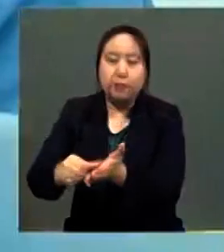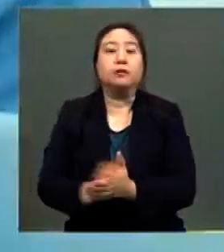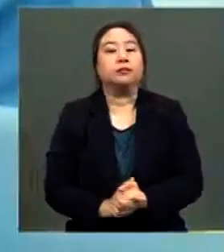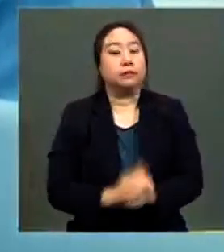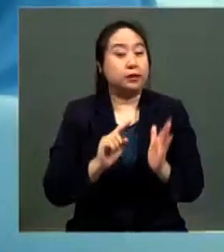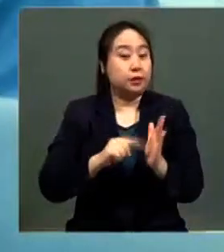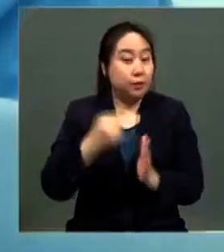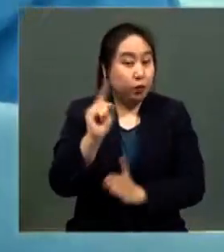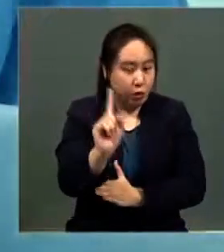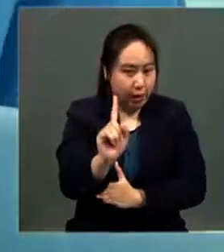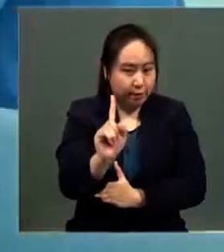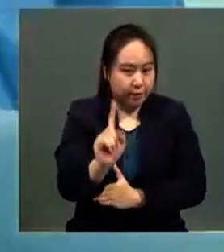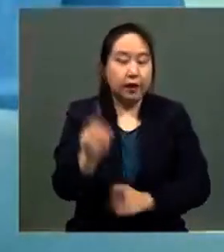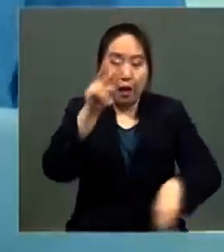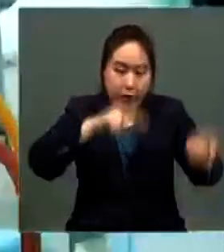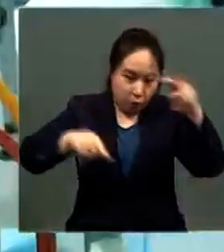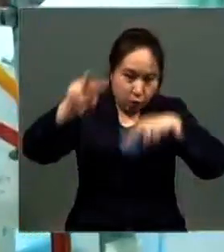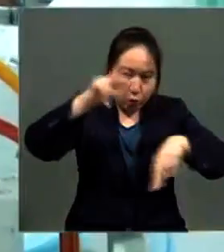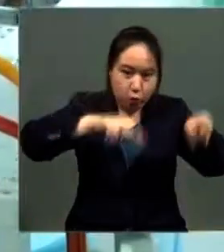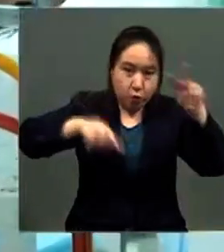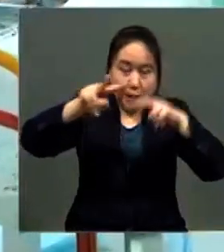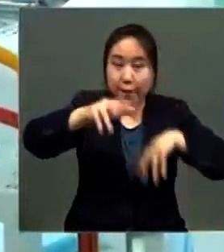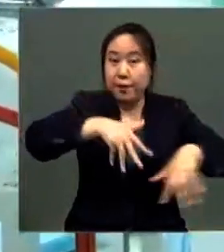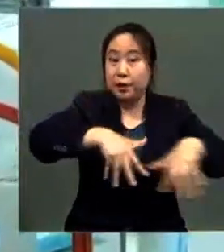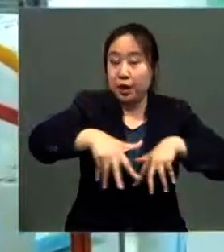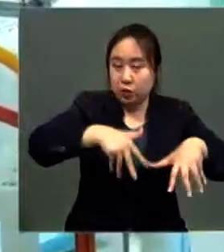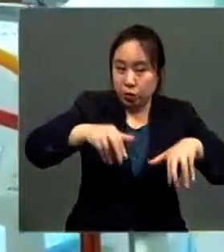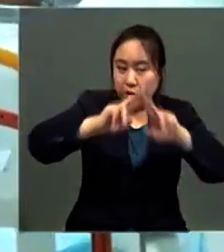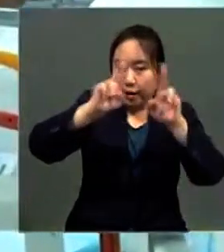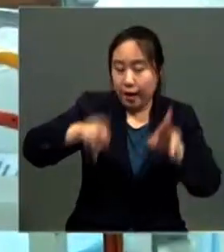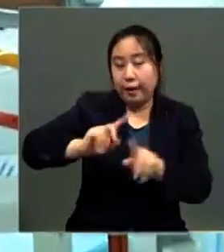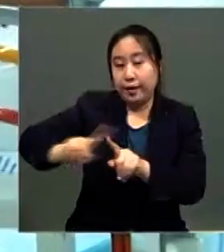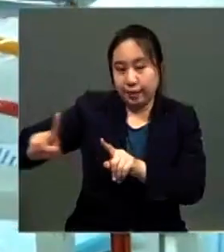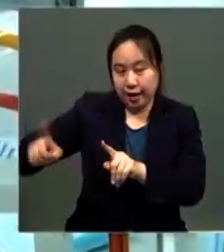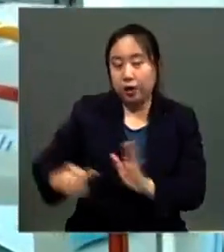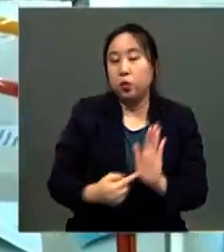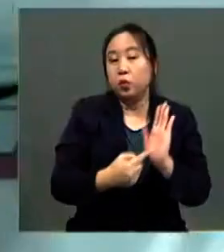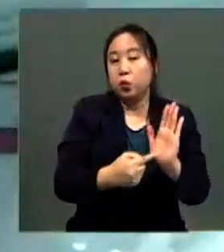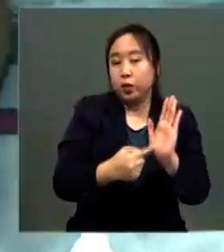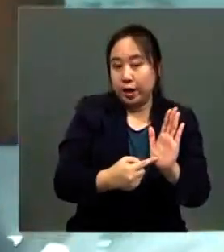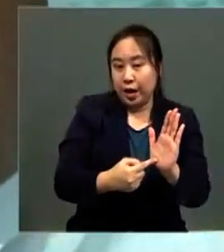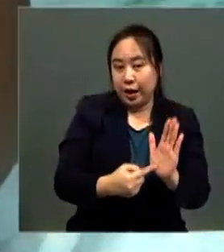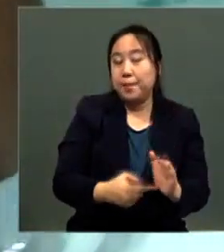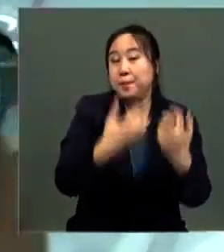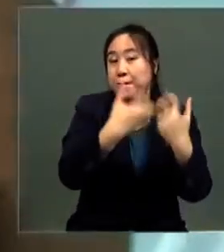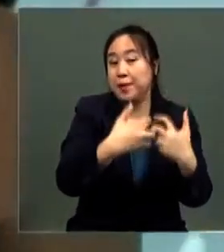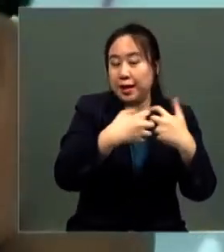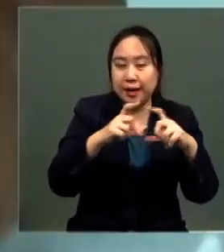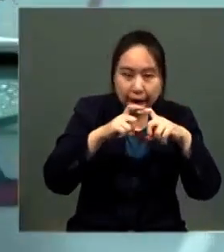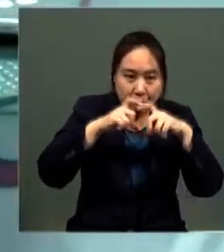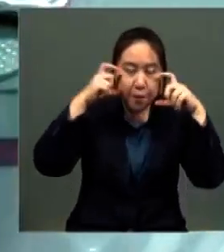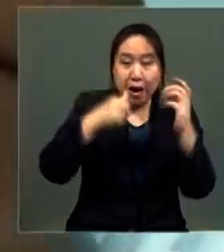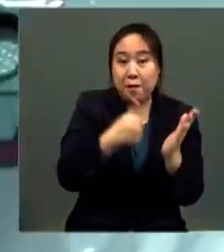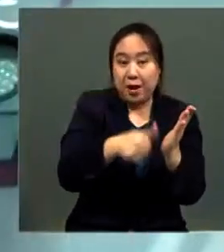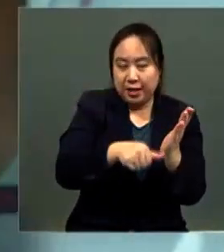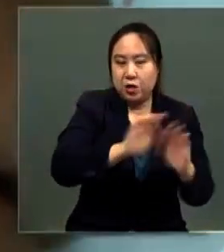การรับมือด้วยการดูแลพี่น้องประชาชนและผู้ประกอบการเช่นการยกเลิกภาษีผลิตหน้ากากอนามัย